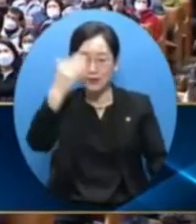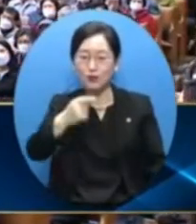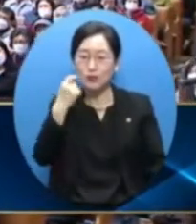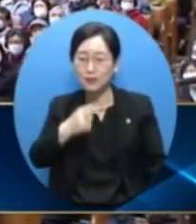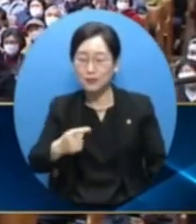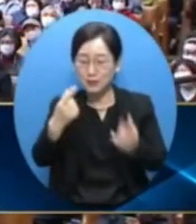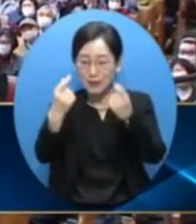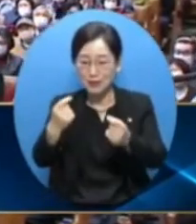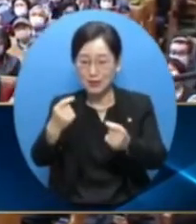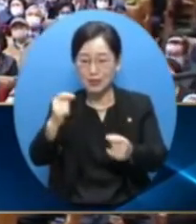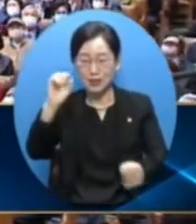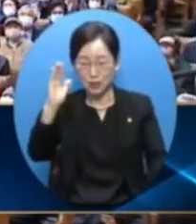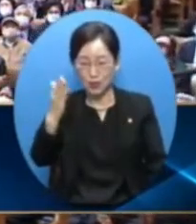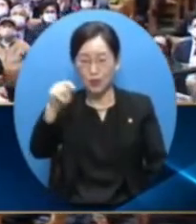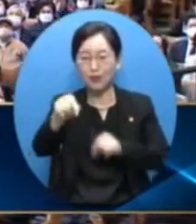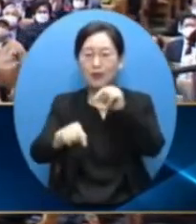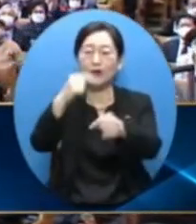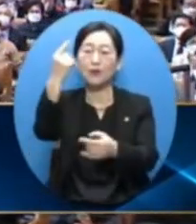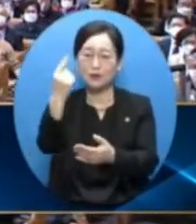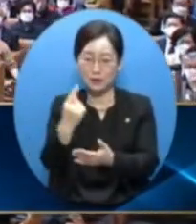순금같이 되어 나오리라.